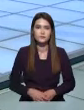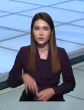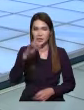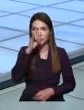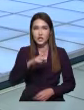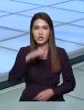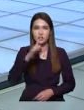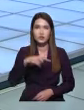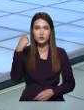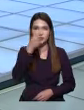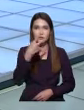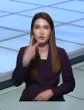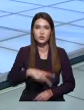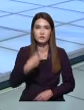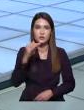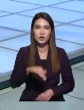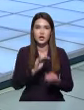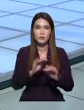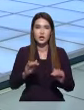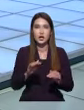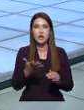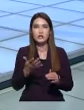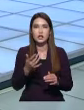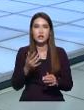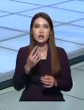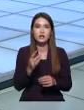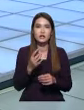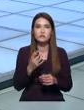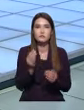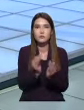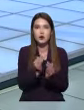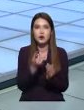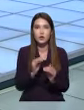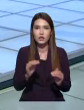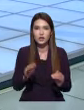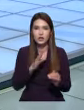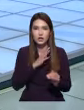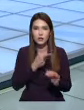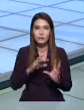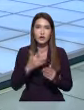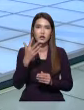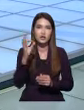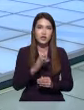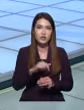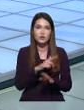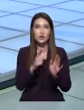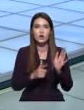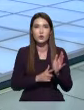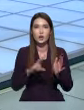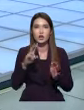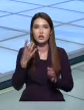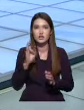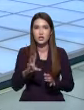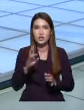Қазақстанда жылына 22 мың бала шала туады. Бұл дүниеге келген сәбилердің 5%. Бүгін 17-ші қараша дүниежүзілік шала